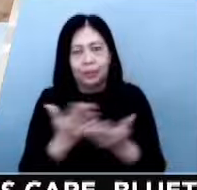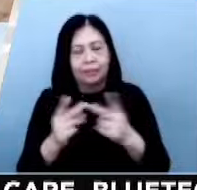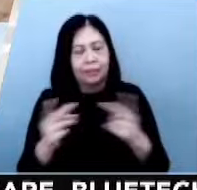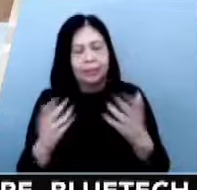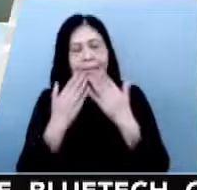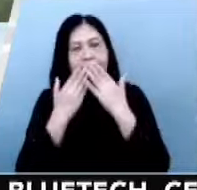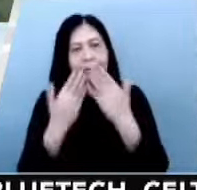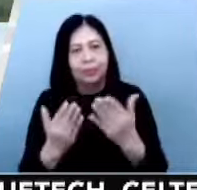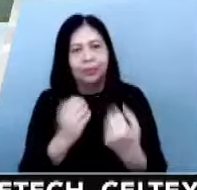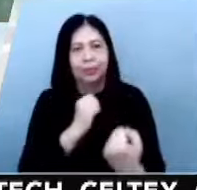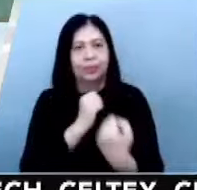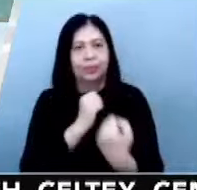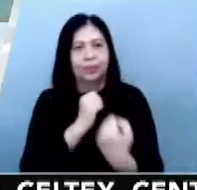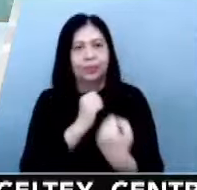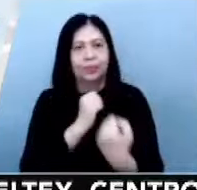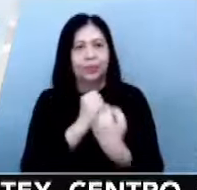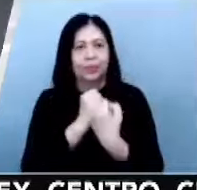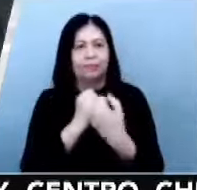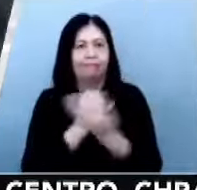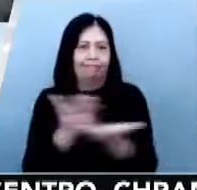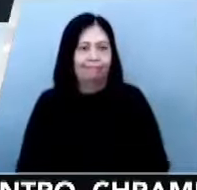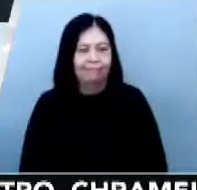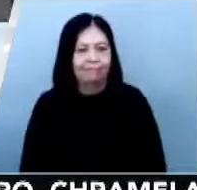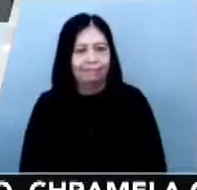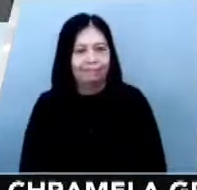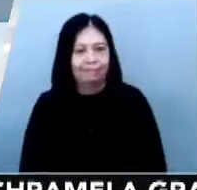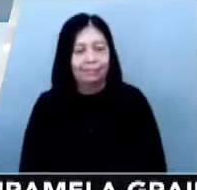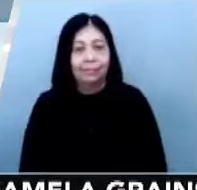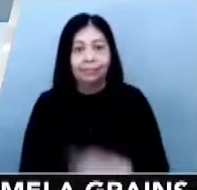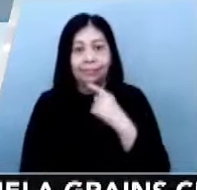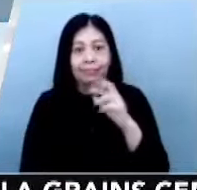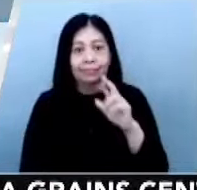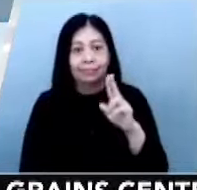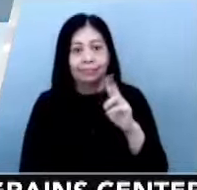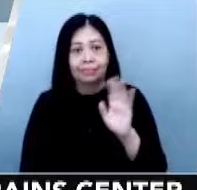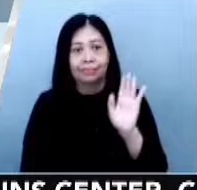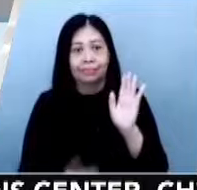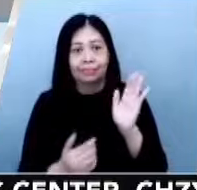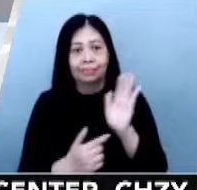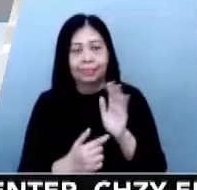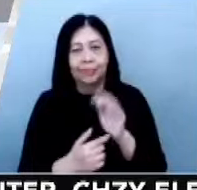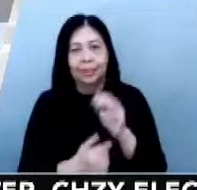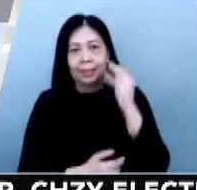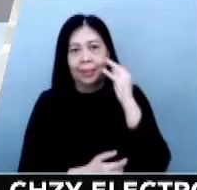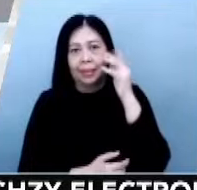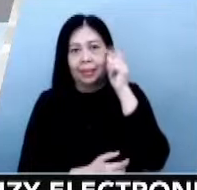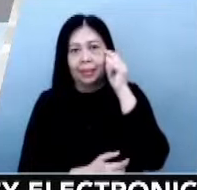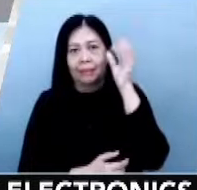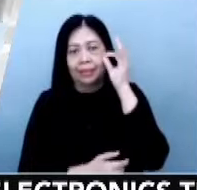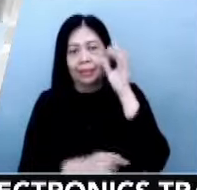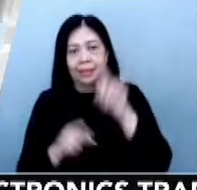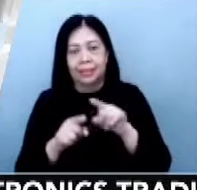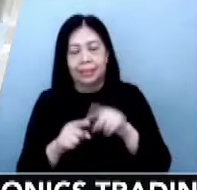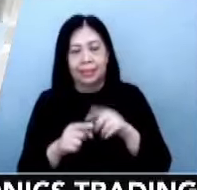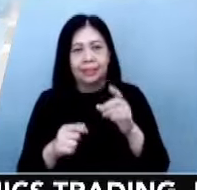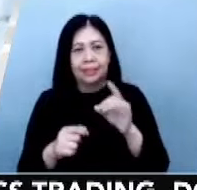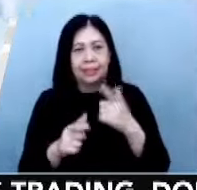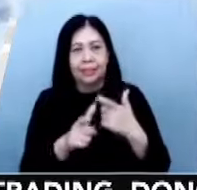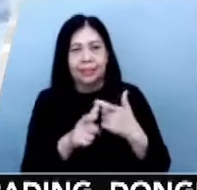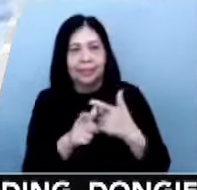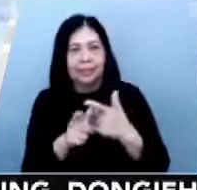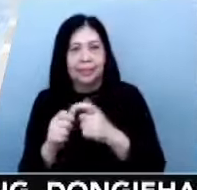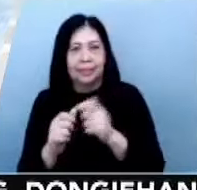suporta po ng lahat. Ikinatuwa naman ni Rudo ang pagpapakilala kay Miguel Tan Felix bilang 8th runner ng Season 2 ng Running